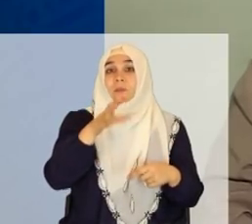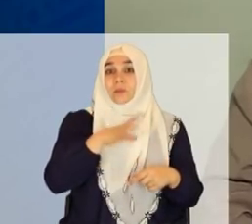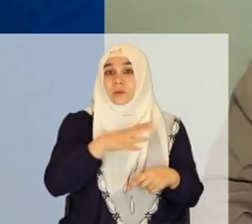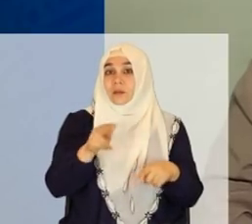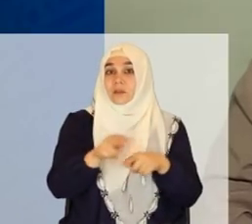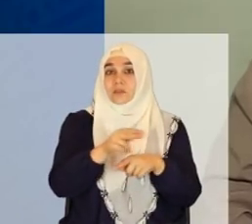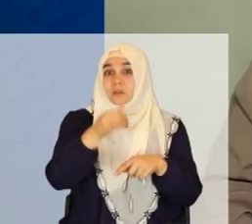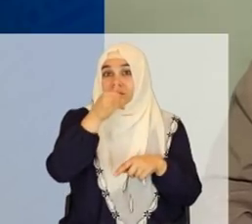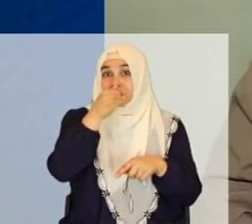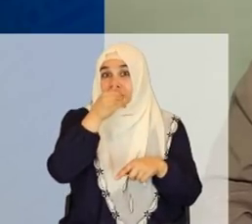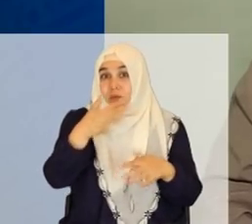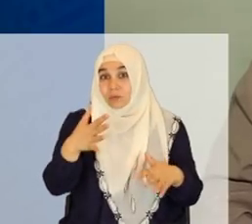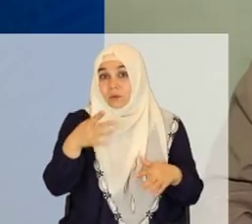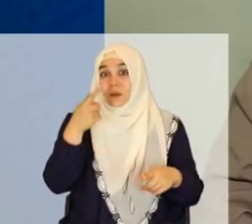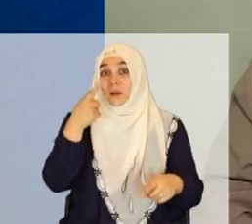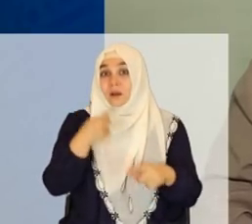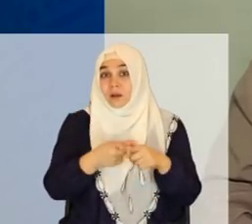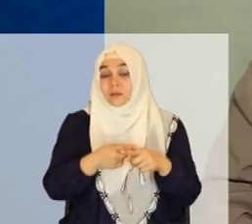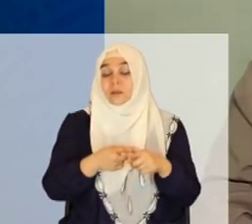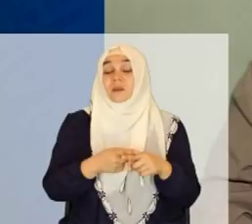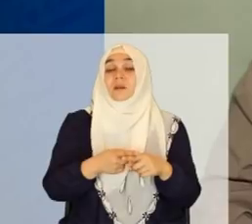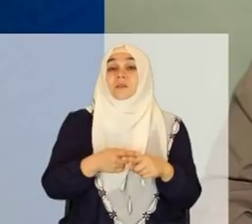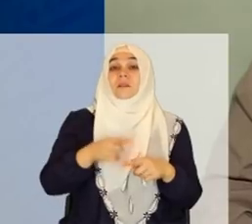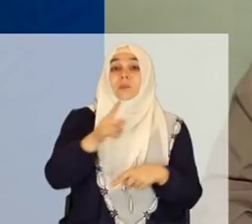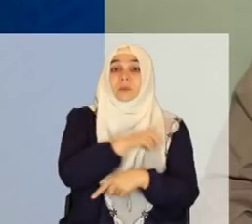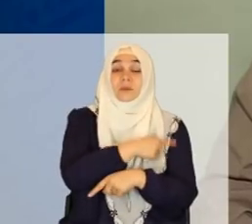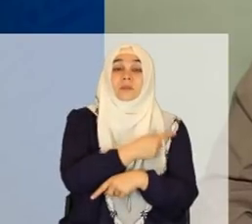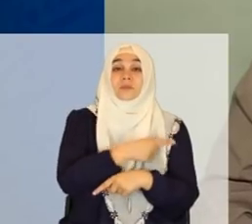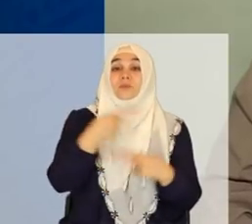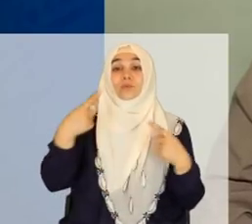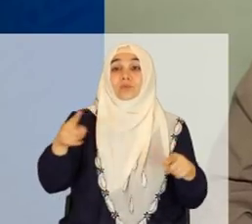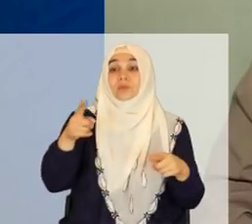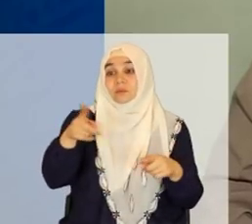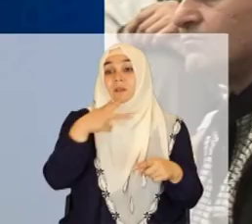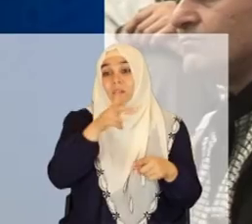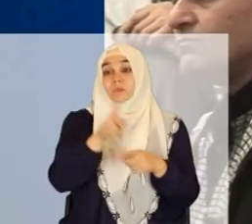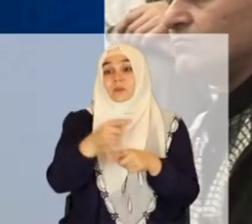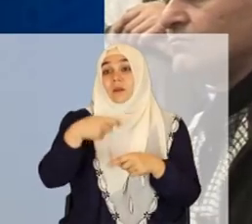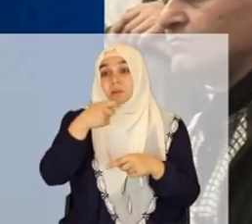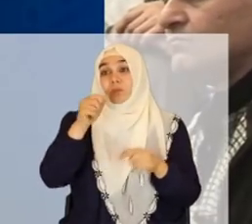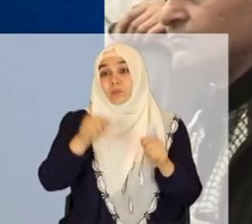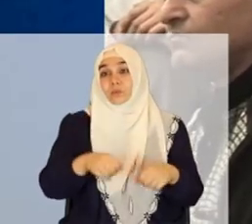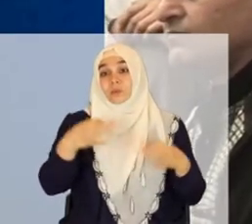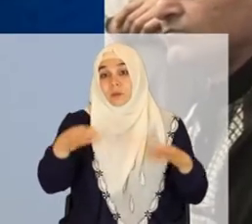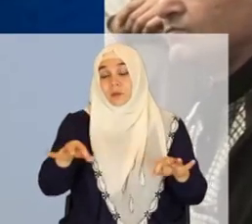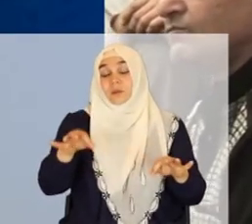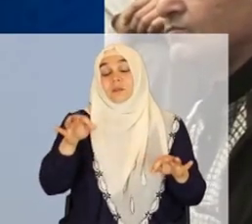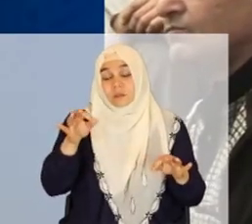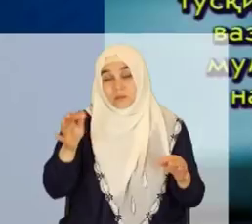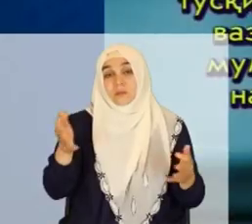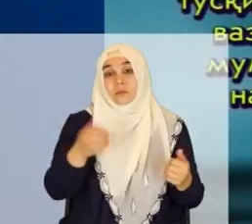onu hiç imkanı bulmazdan, hazık tabiplar, endi şundan başka davası yok deyiş, derecesi de buluş